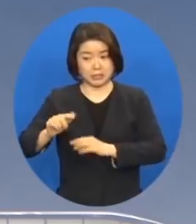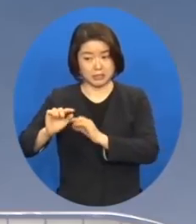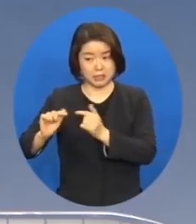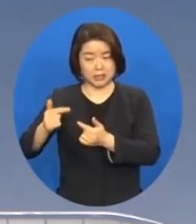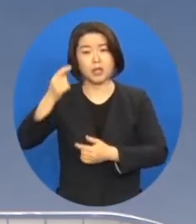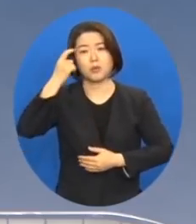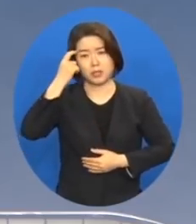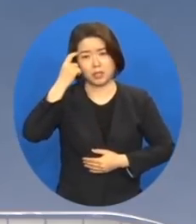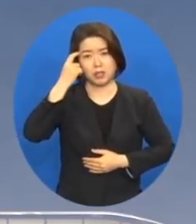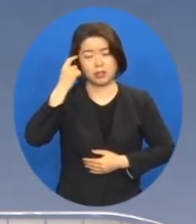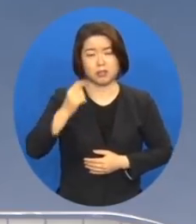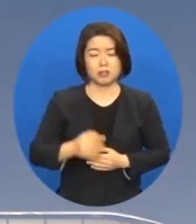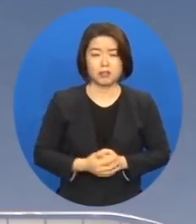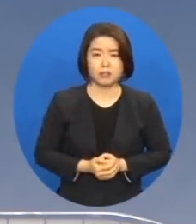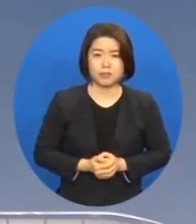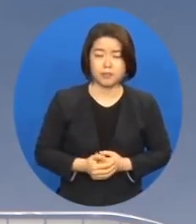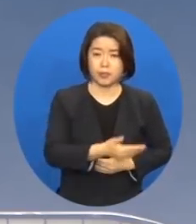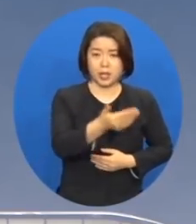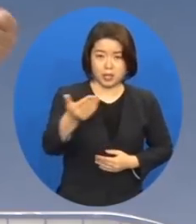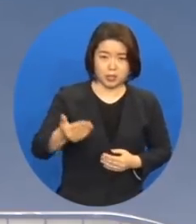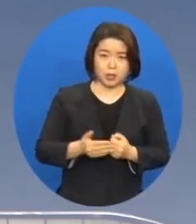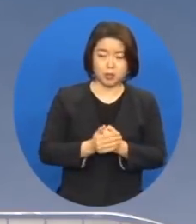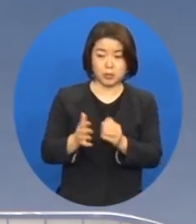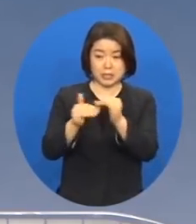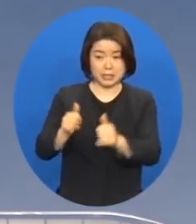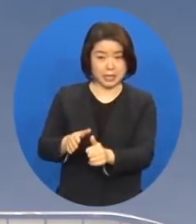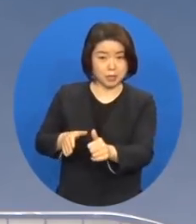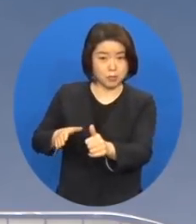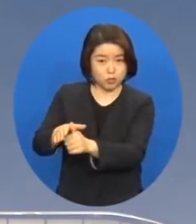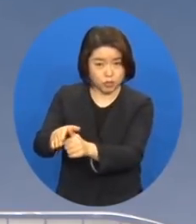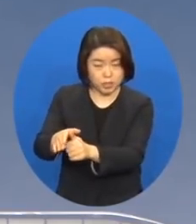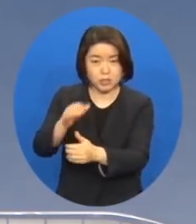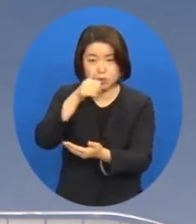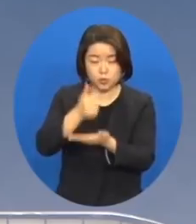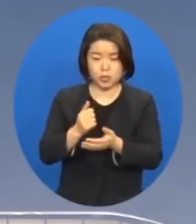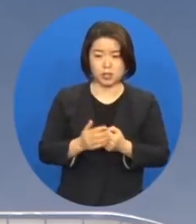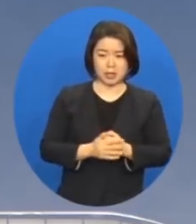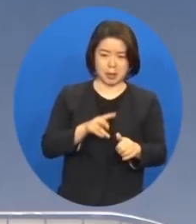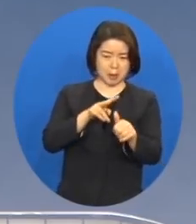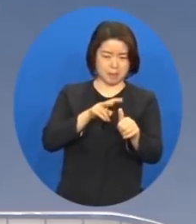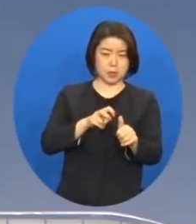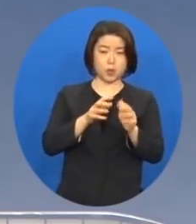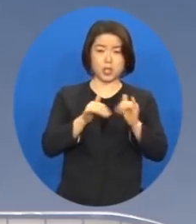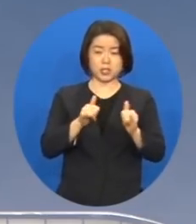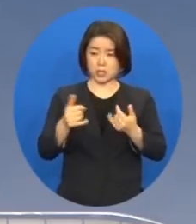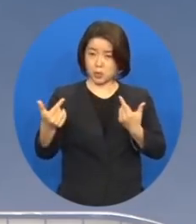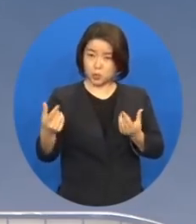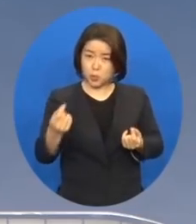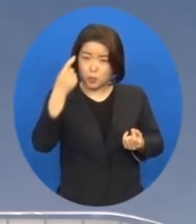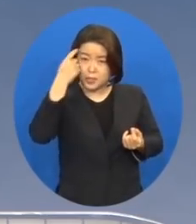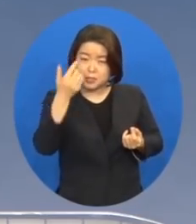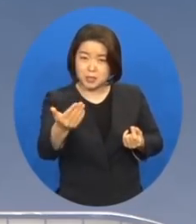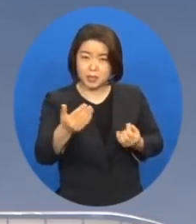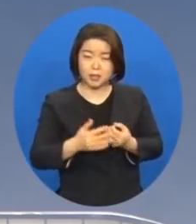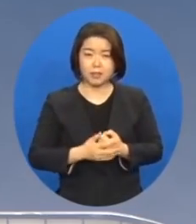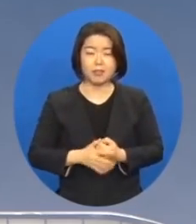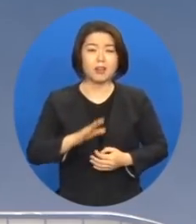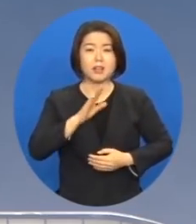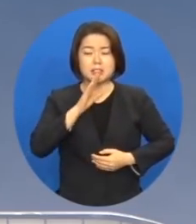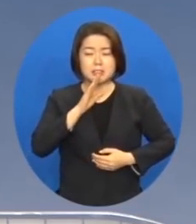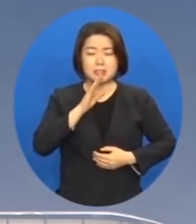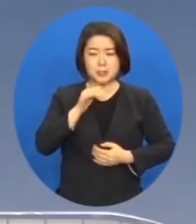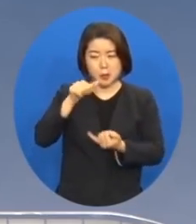못했어요. 여러분, 사람을 죽인 죄하고 미워하는 죄가 어떻게 같겠습니까? 실제로